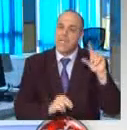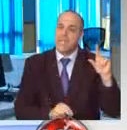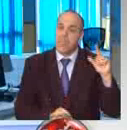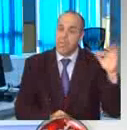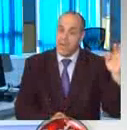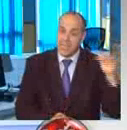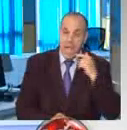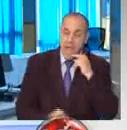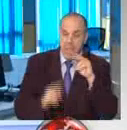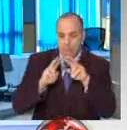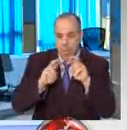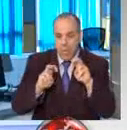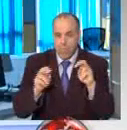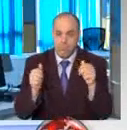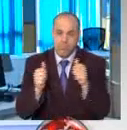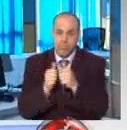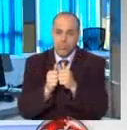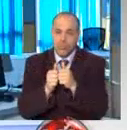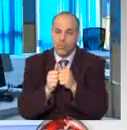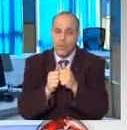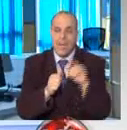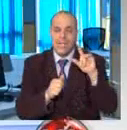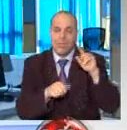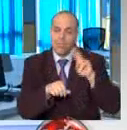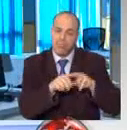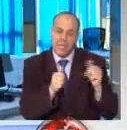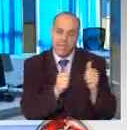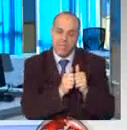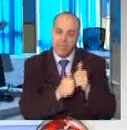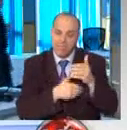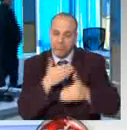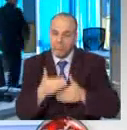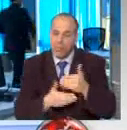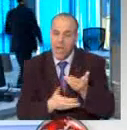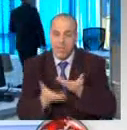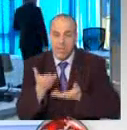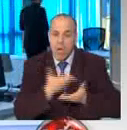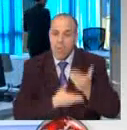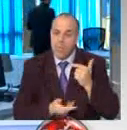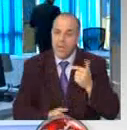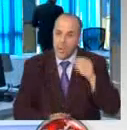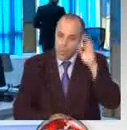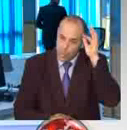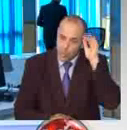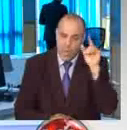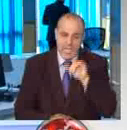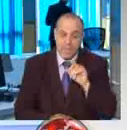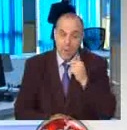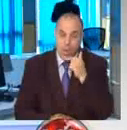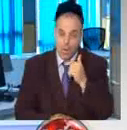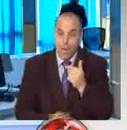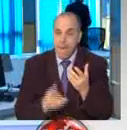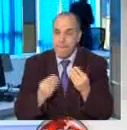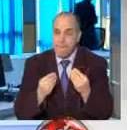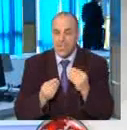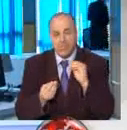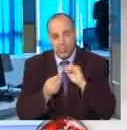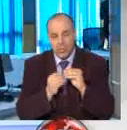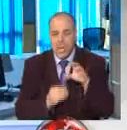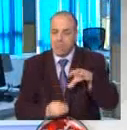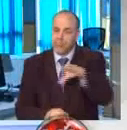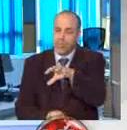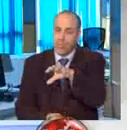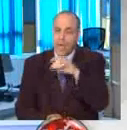كانت له مباحثات مع نظيره من لوكسمبورغ تناولت تطوير مجالات التعاون بين البلدين وعددا من القضايا